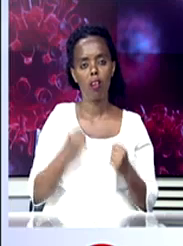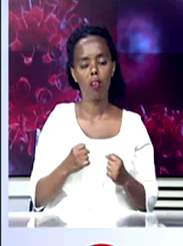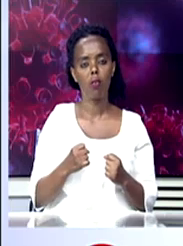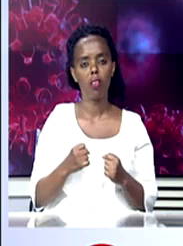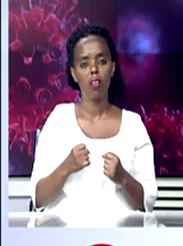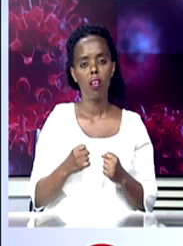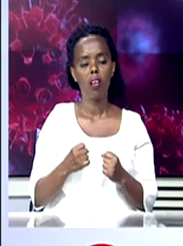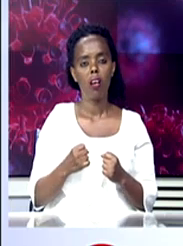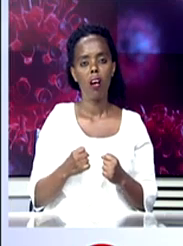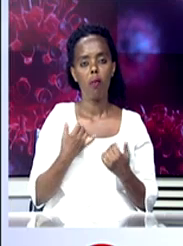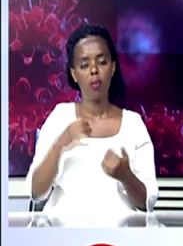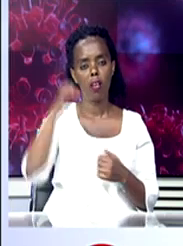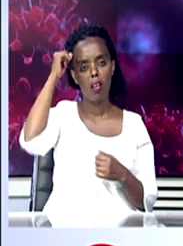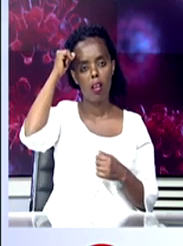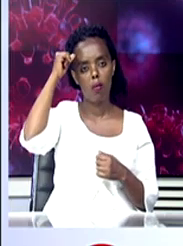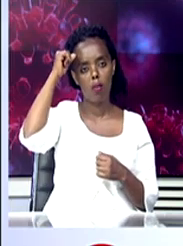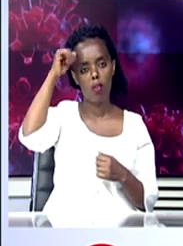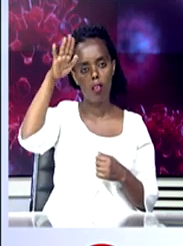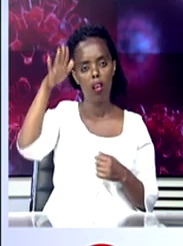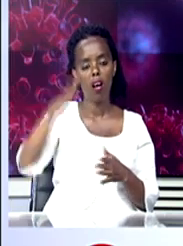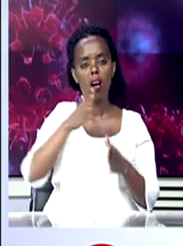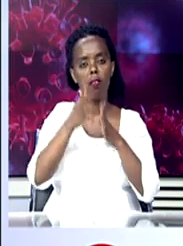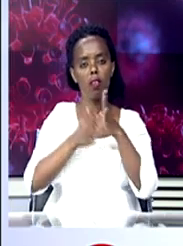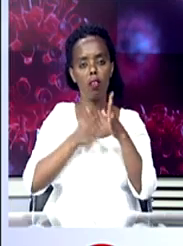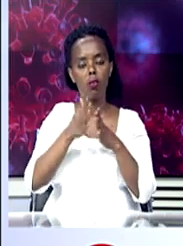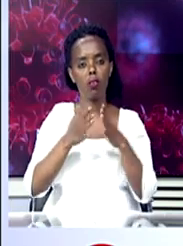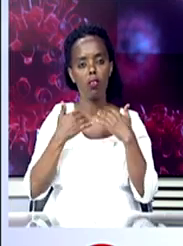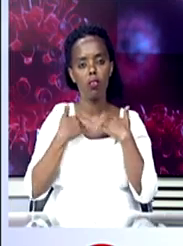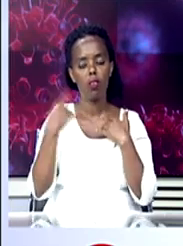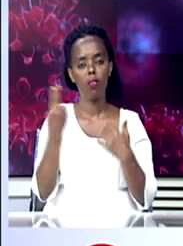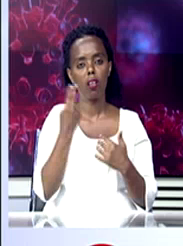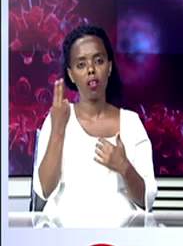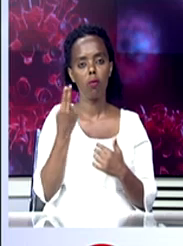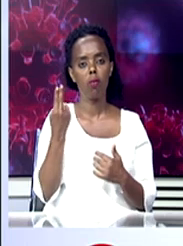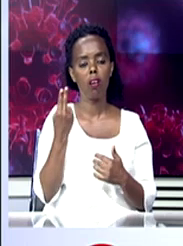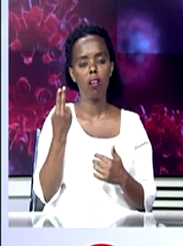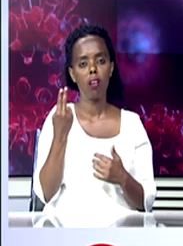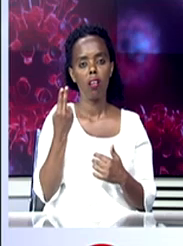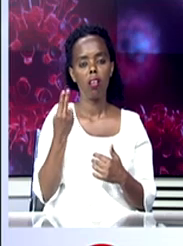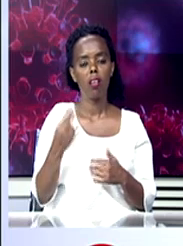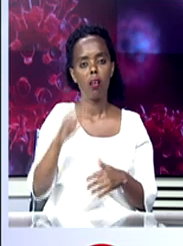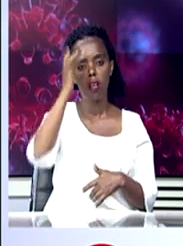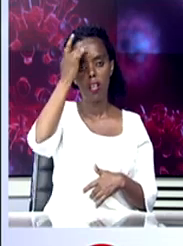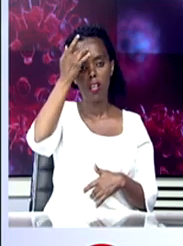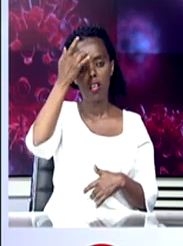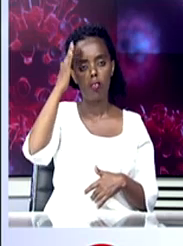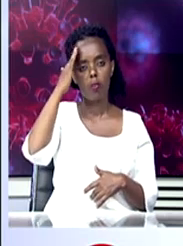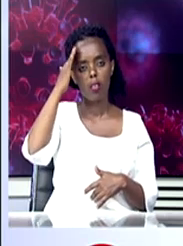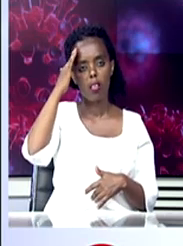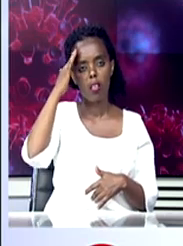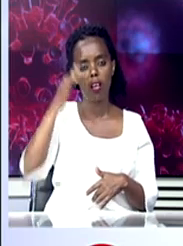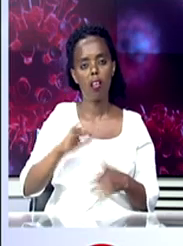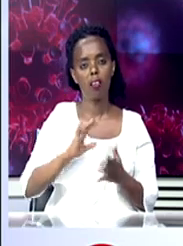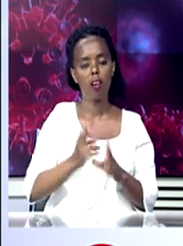hamma namoni afleto kana be kan jiranitti ittifayedemuda dibe kana kasanu batan